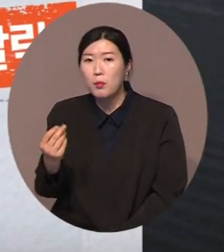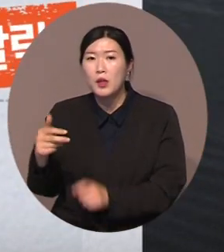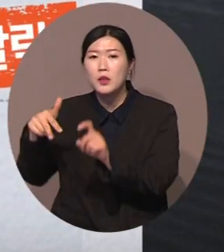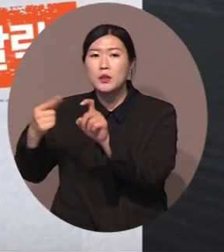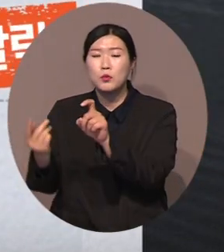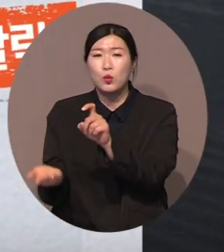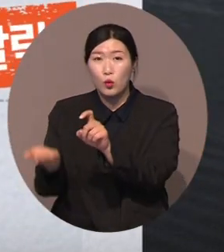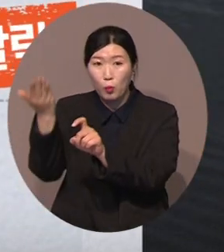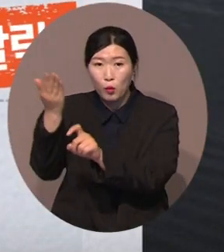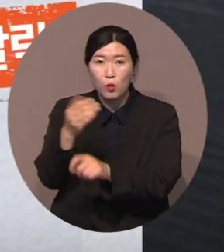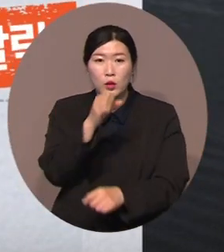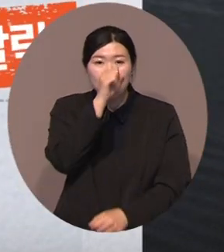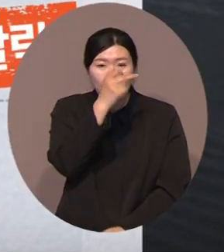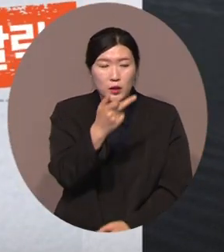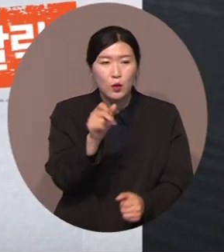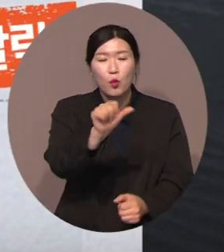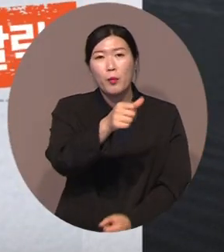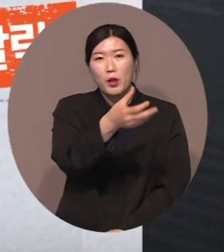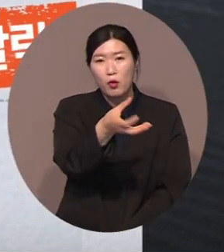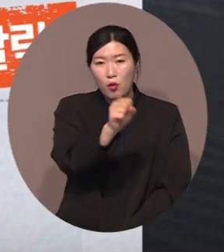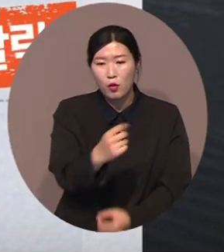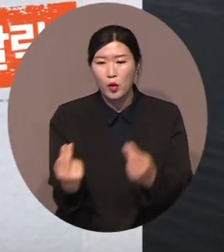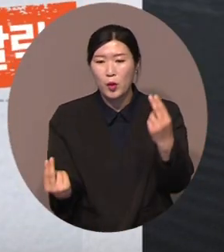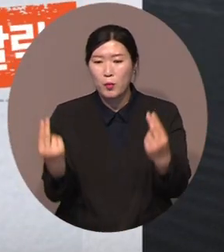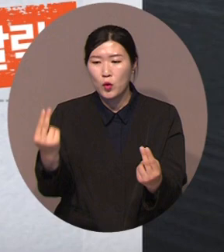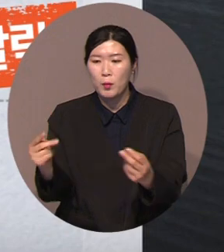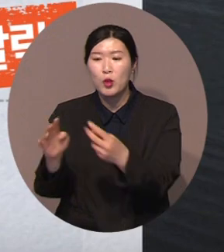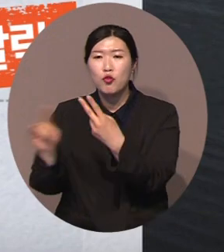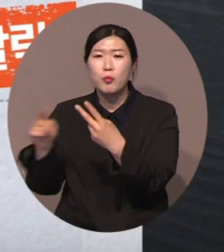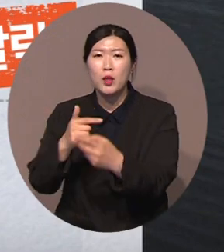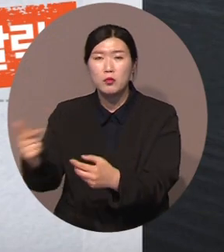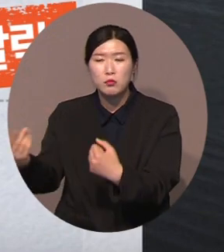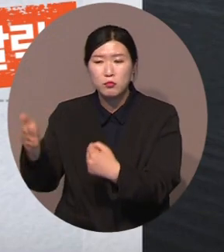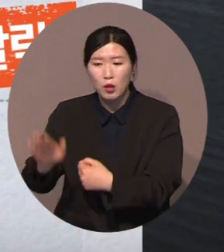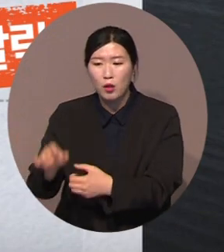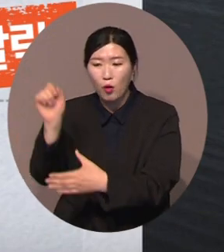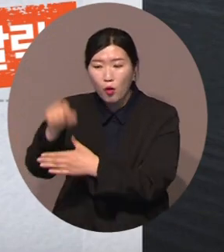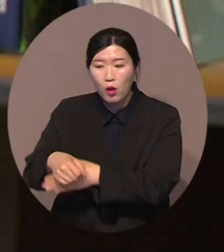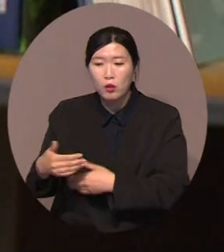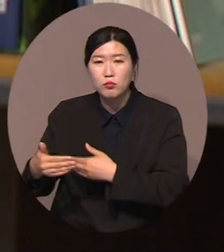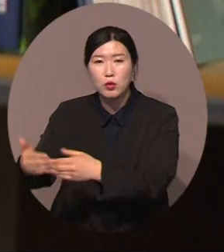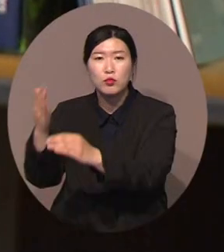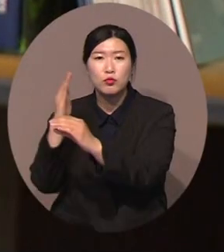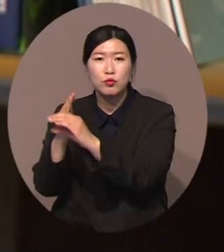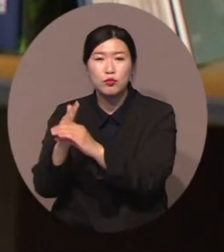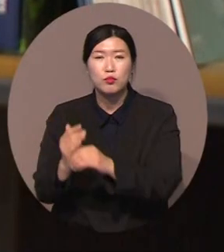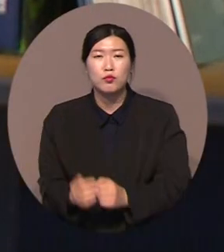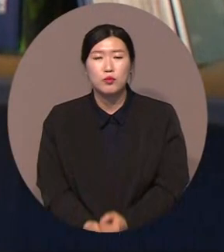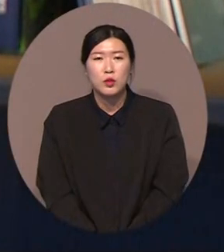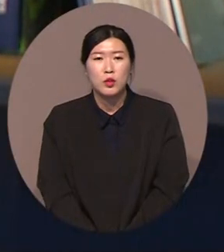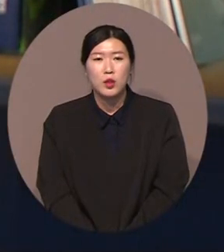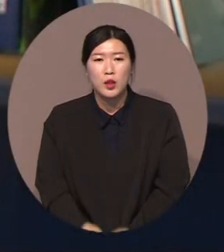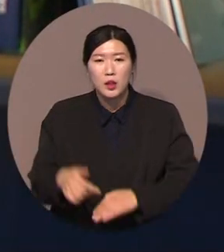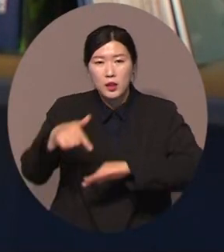넘는 사업비에도 특별법을 제정하고 예타를 면제해 사업을 추진하고 있습니다. 기재부